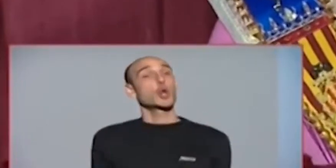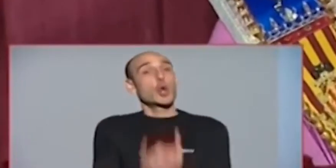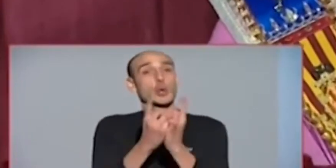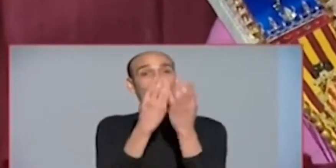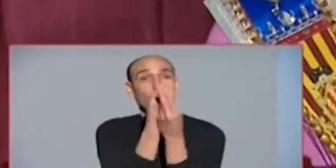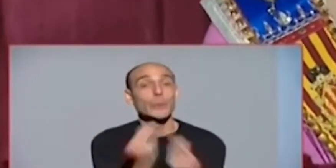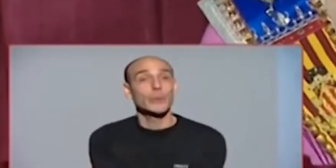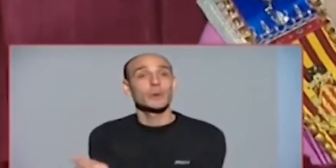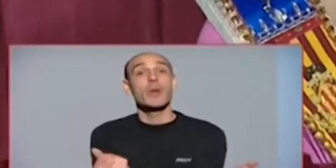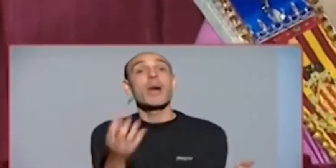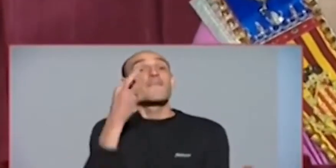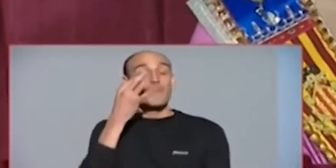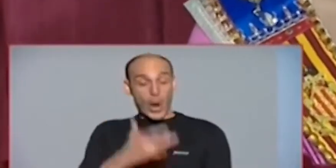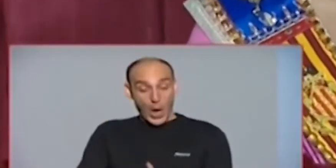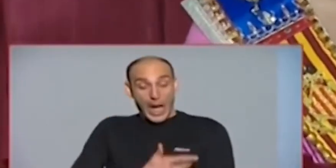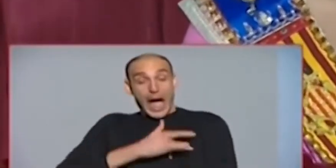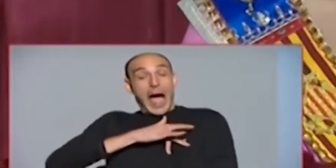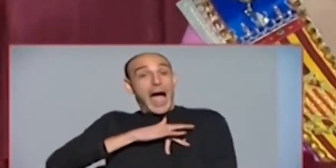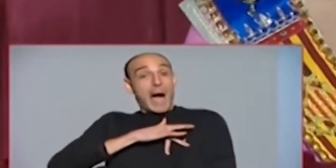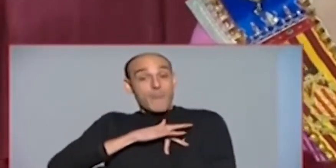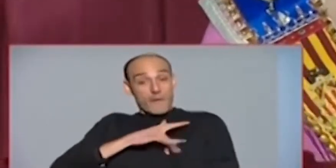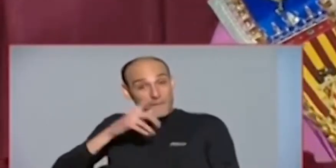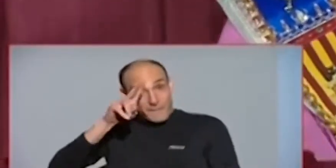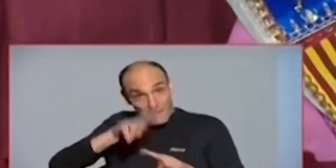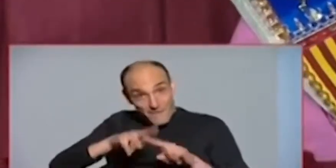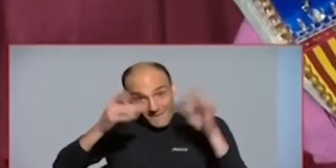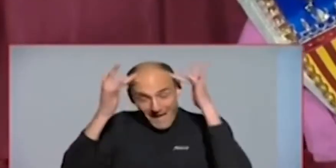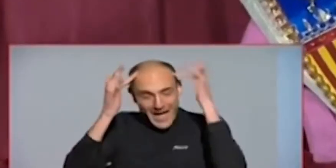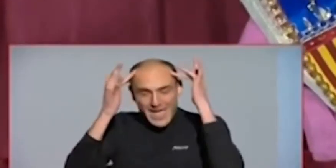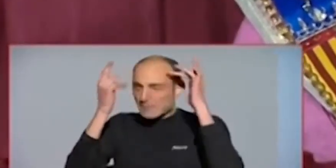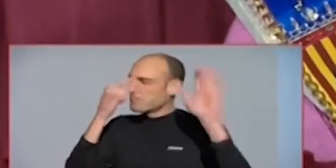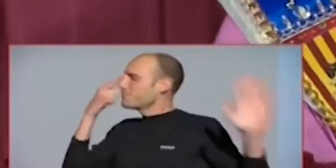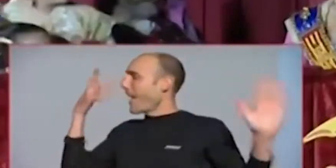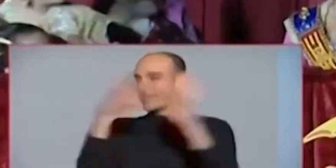per elles és etern.